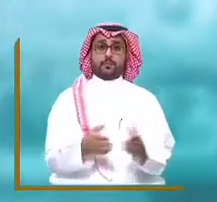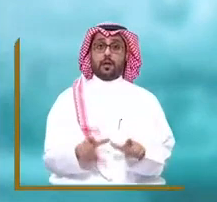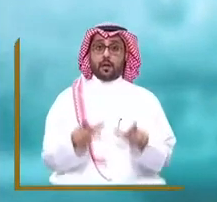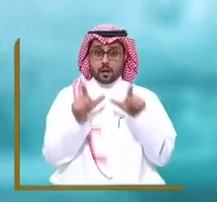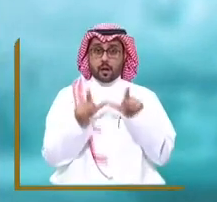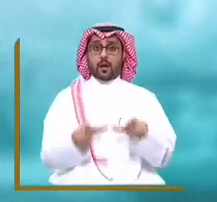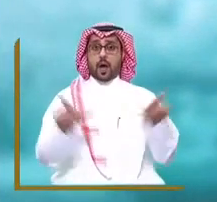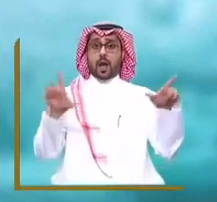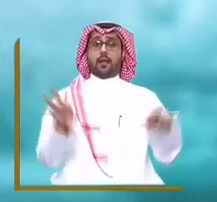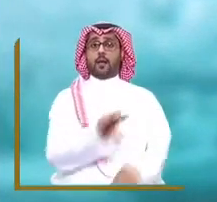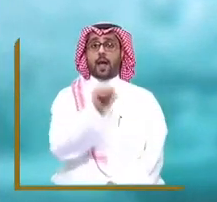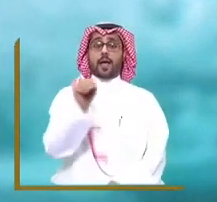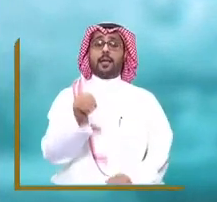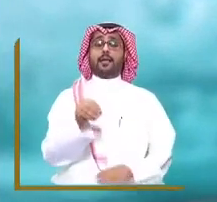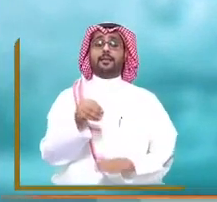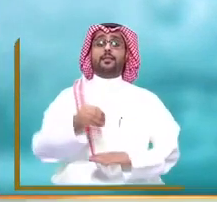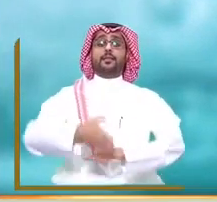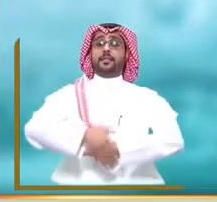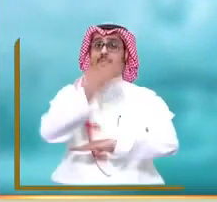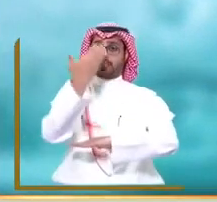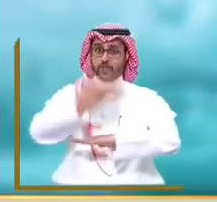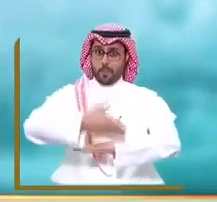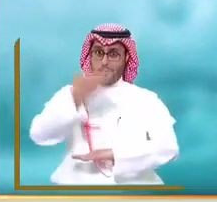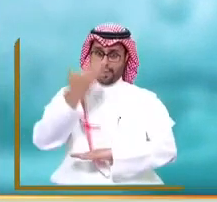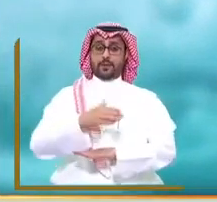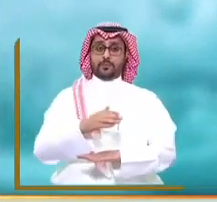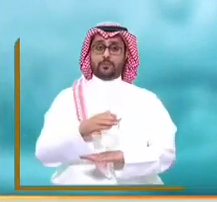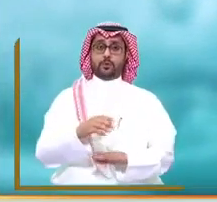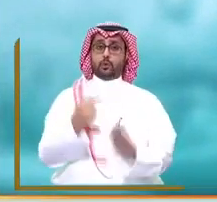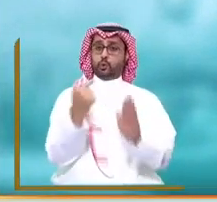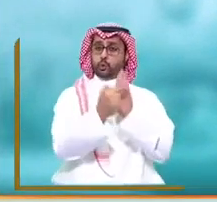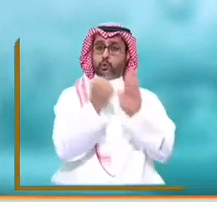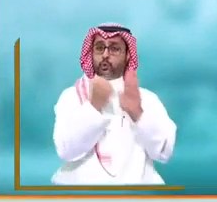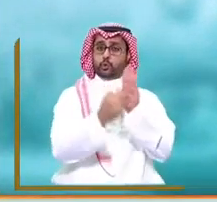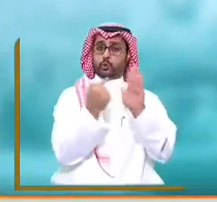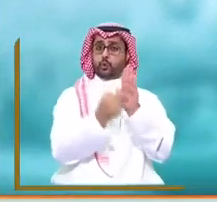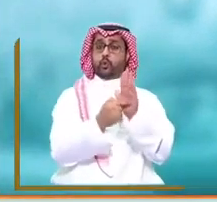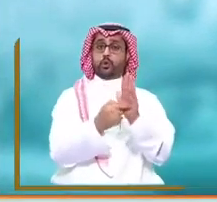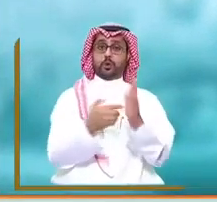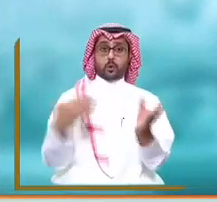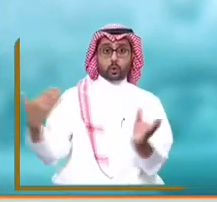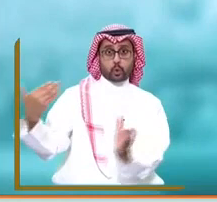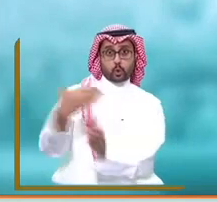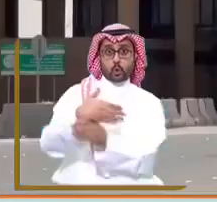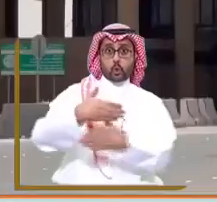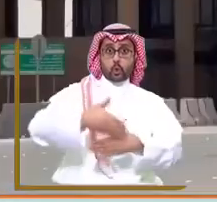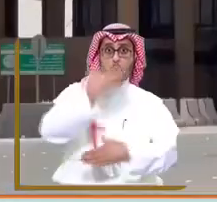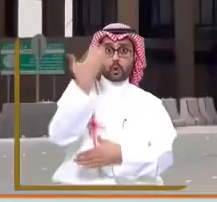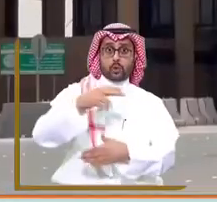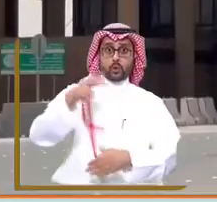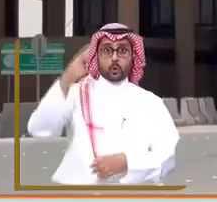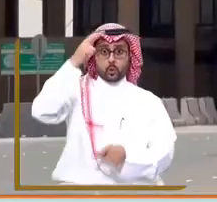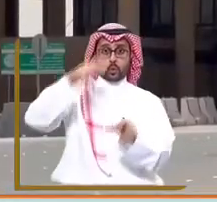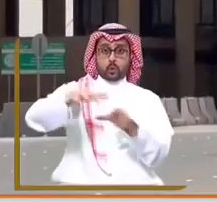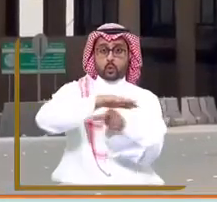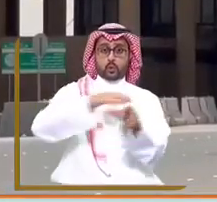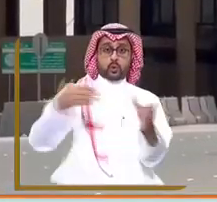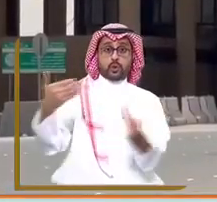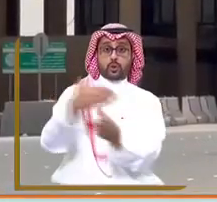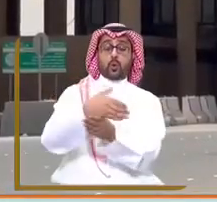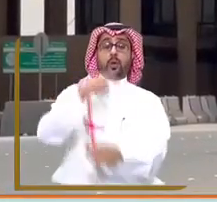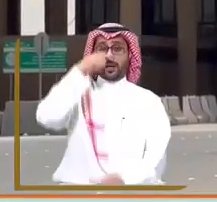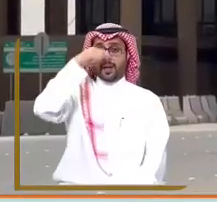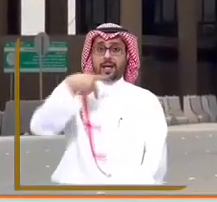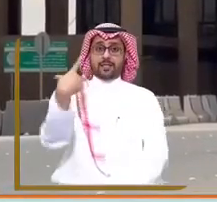أهلا بكم من جديد. أعلنت هيئة الزكاة والضريبة والجمارك اشتراط الدخول إلى المنافذ الجمركية للمملكة للمحصنين